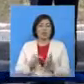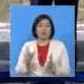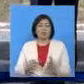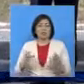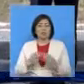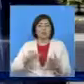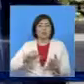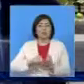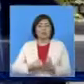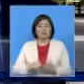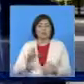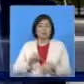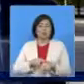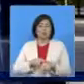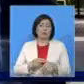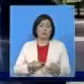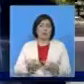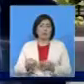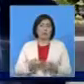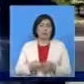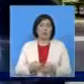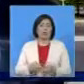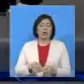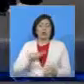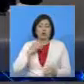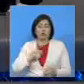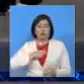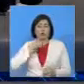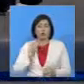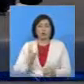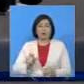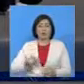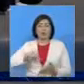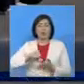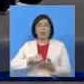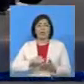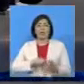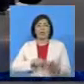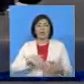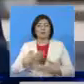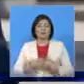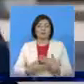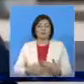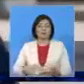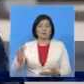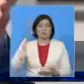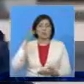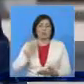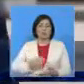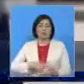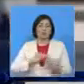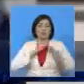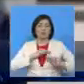мүшесі, ауданның ішкі істер бөлімін басқарған бір топ аға буын қатысты. Жүріп өткен жолдарын еске алып, абыройлы